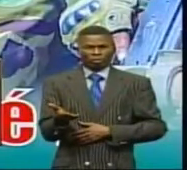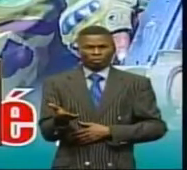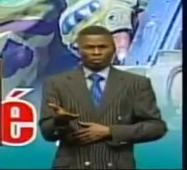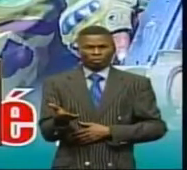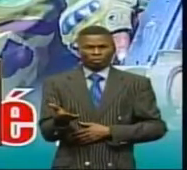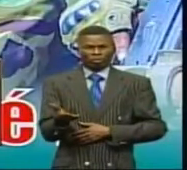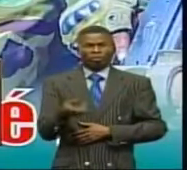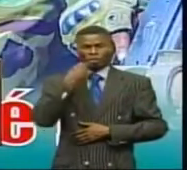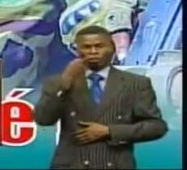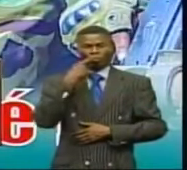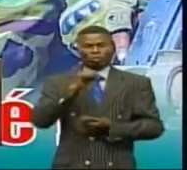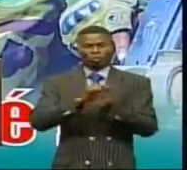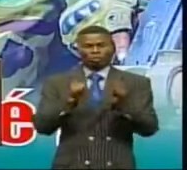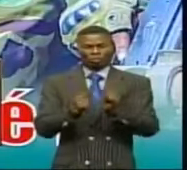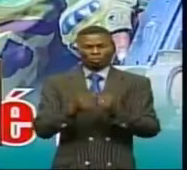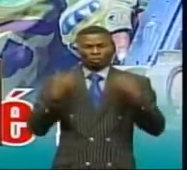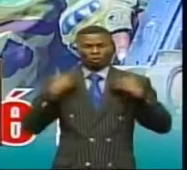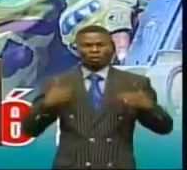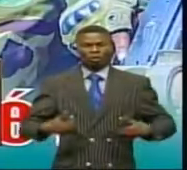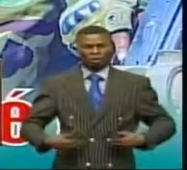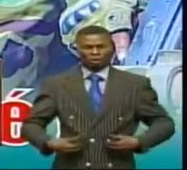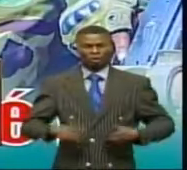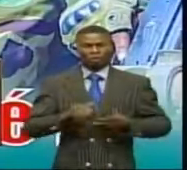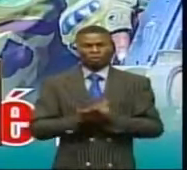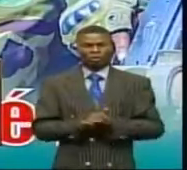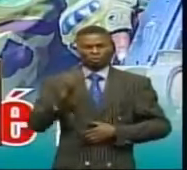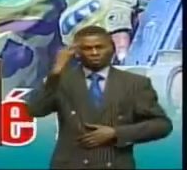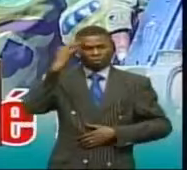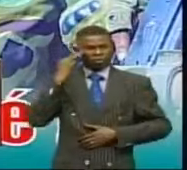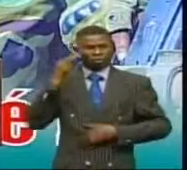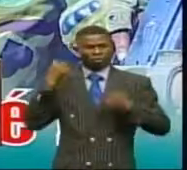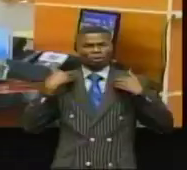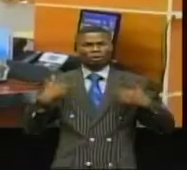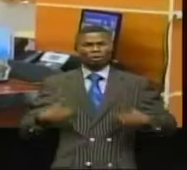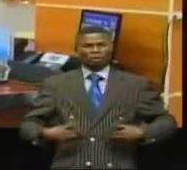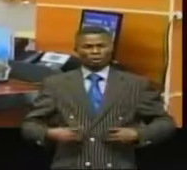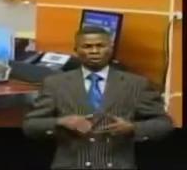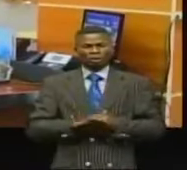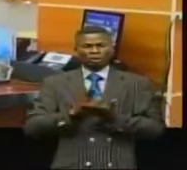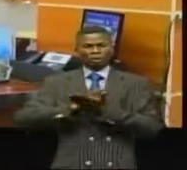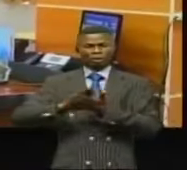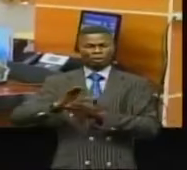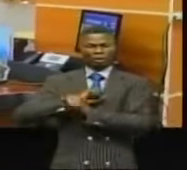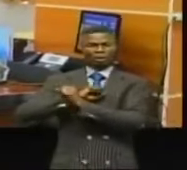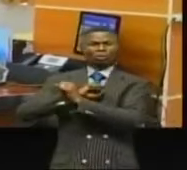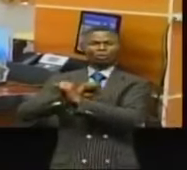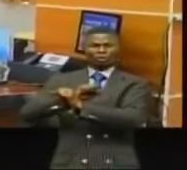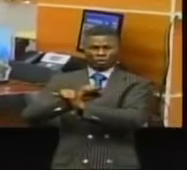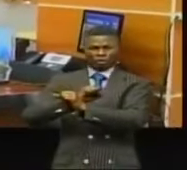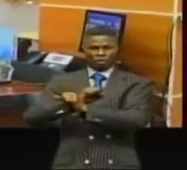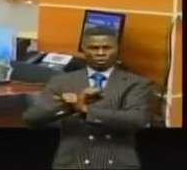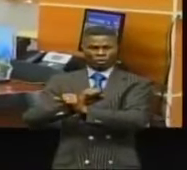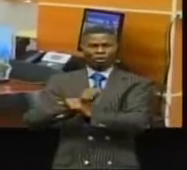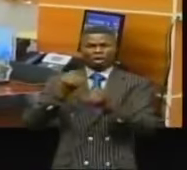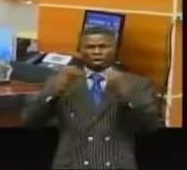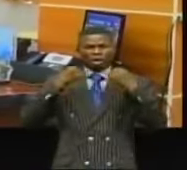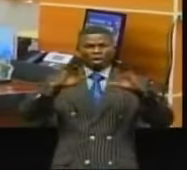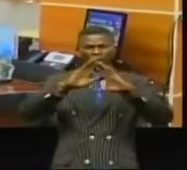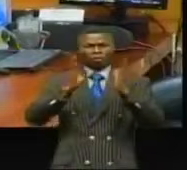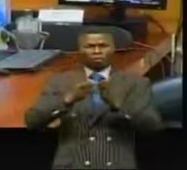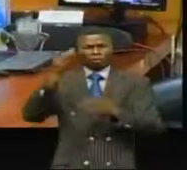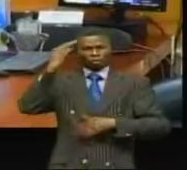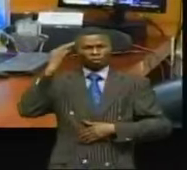Abordant le chapitre sanitaire, le ministre de la Santé, Hygiène et Prévention a informé le Conseil qu'à